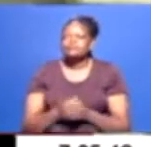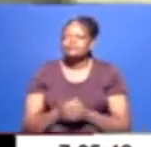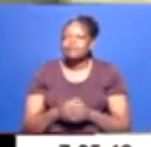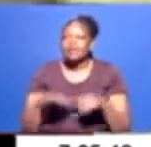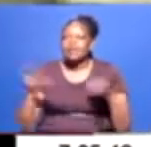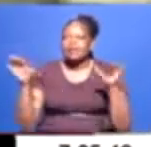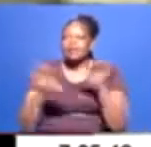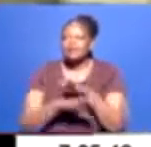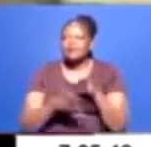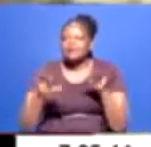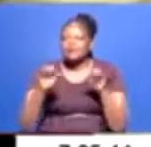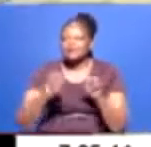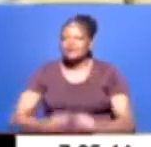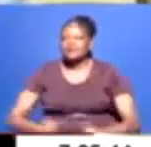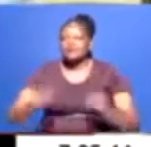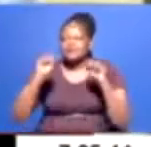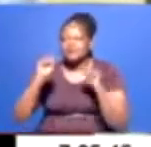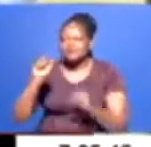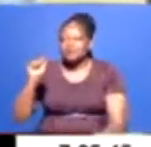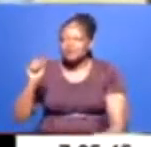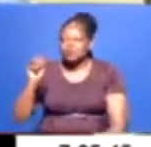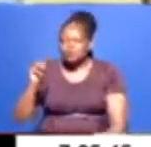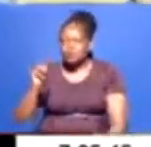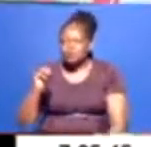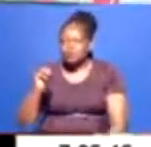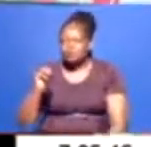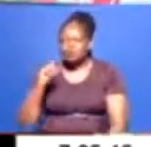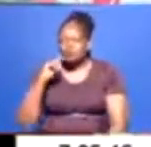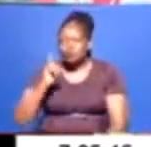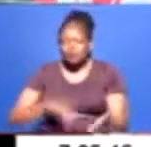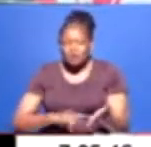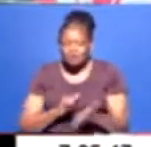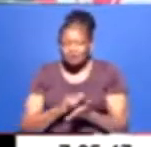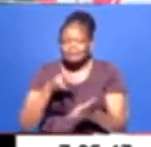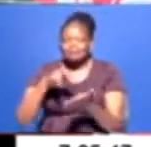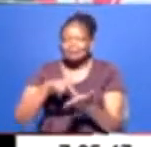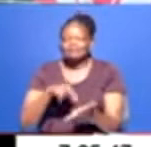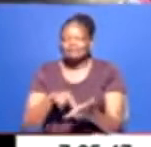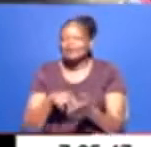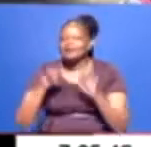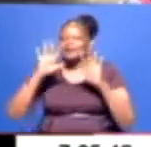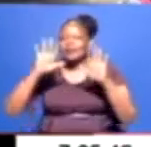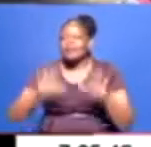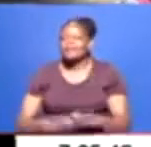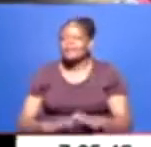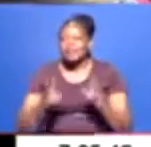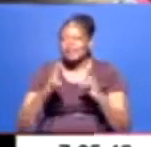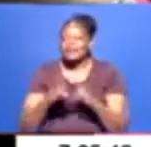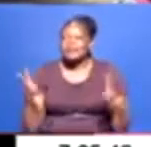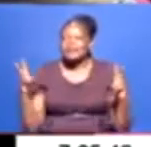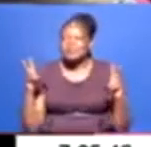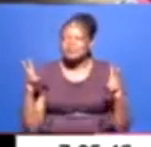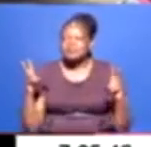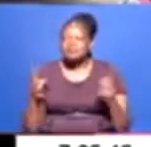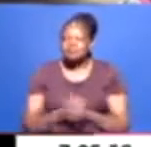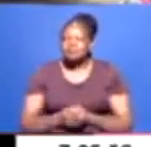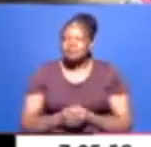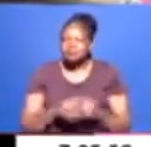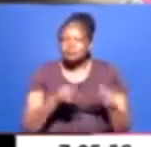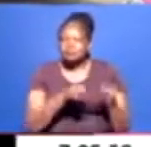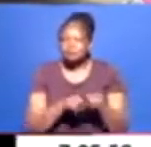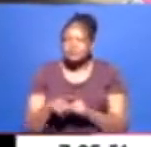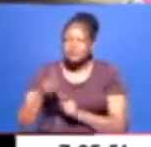wa chama hicho Tom Ojanga alitoa wito kwa wagombeaji hao kufanya kampeni za amani. As KANU